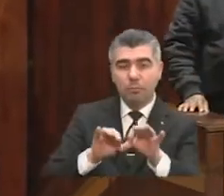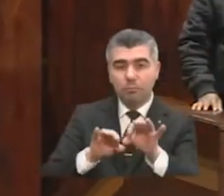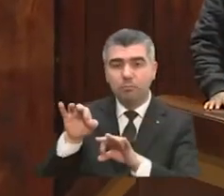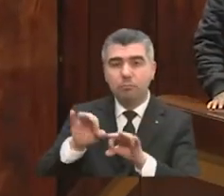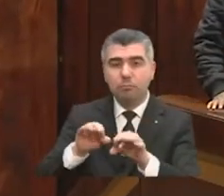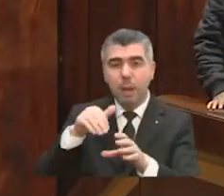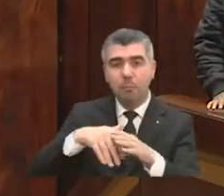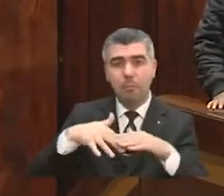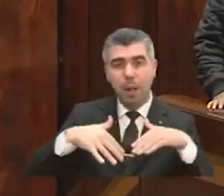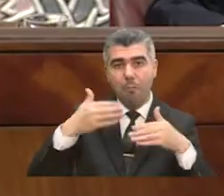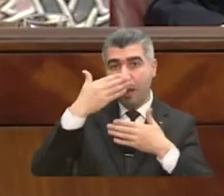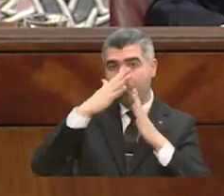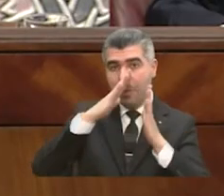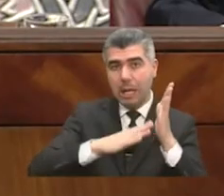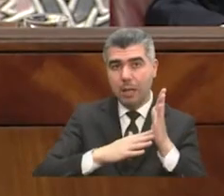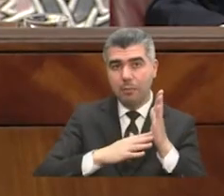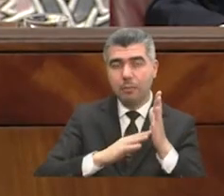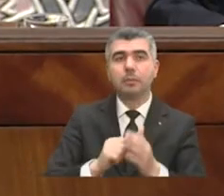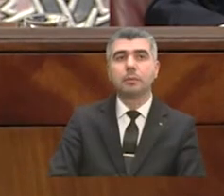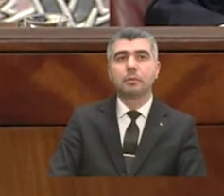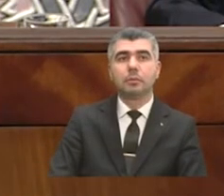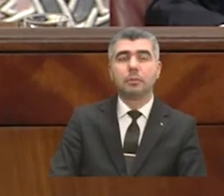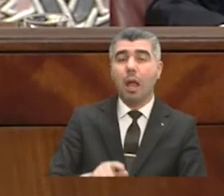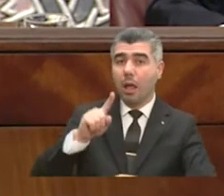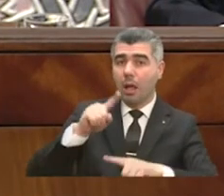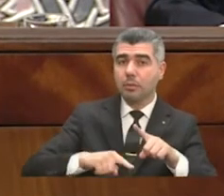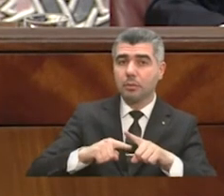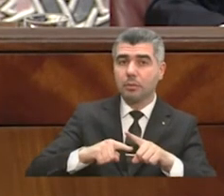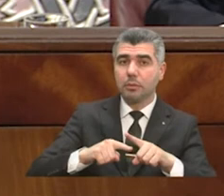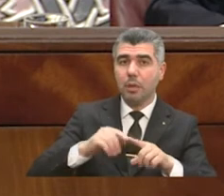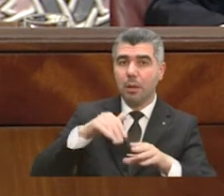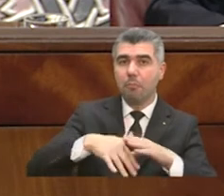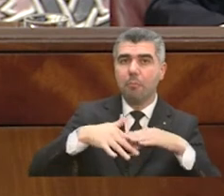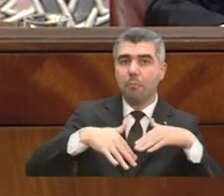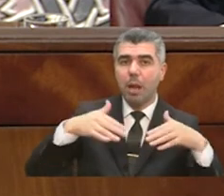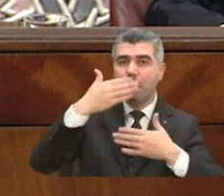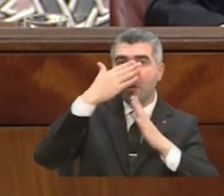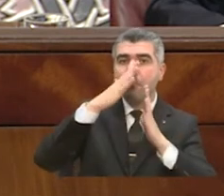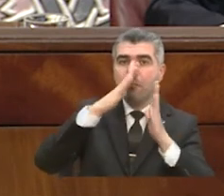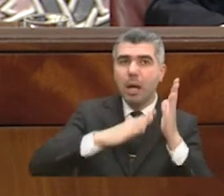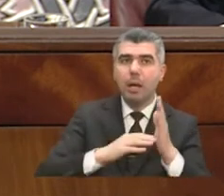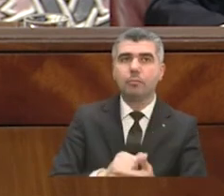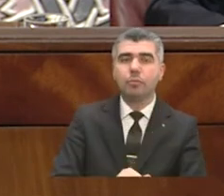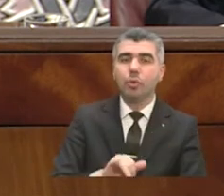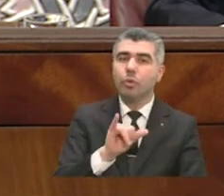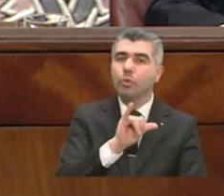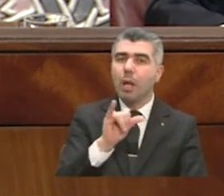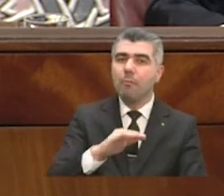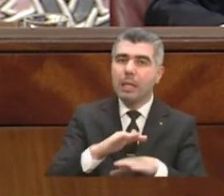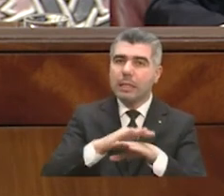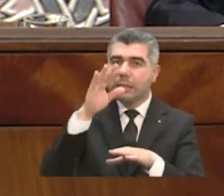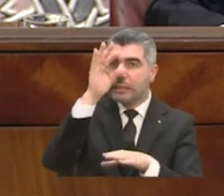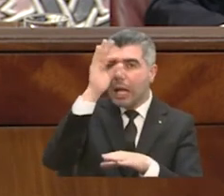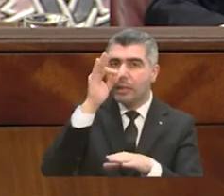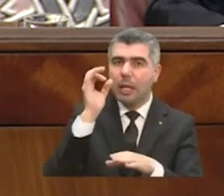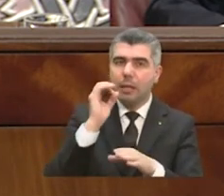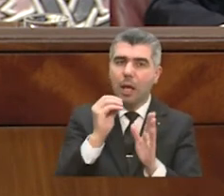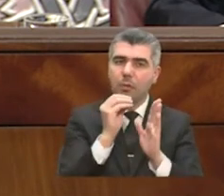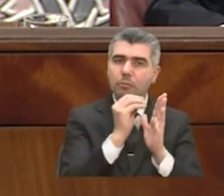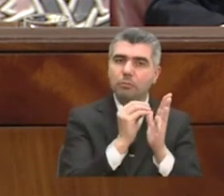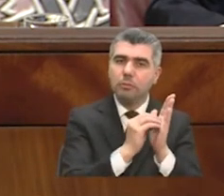Parlement européen continue à être un partenaire stratégique du Parlement marocain? Le Maroc